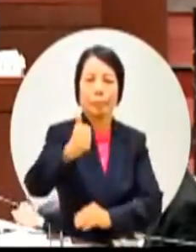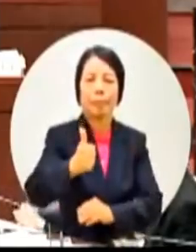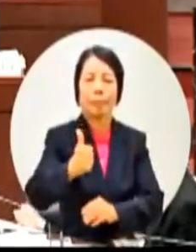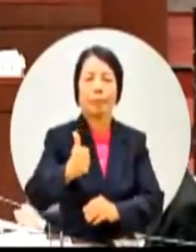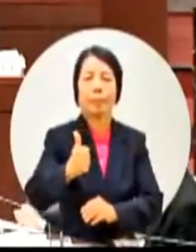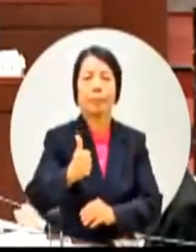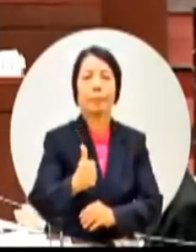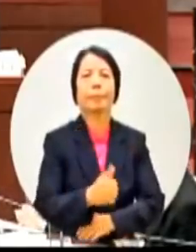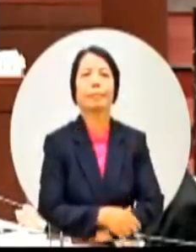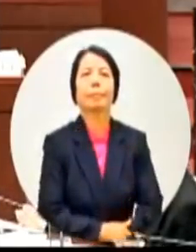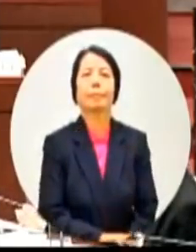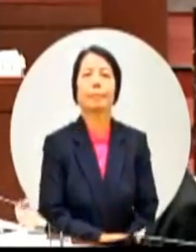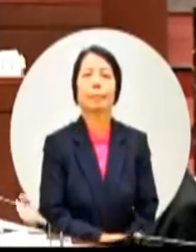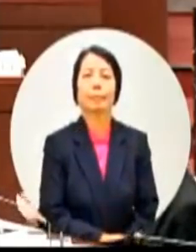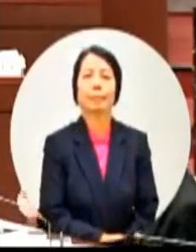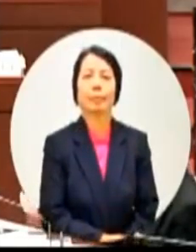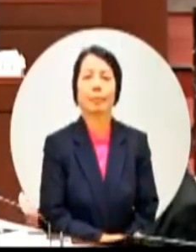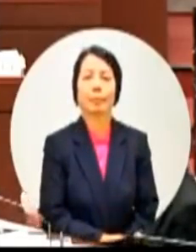交通局郑局长。